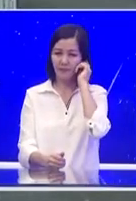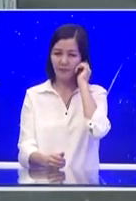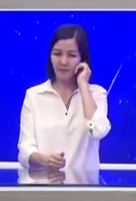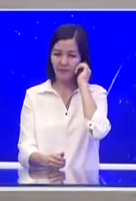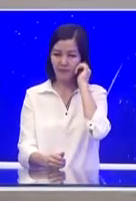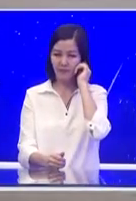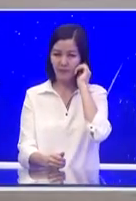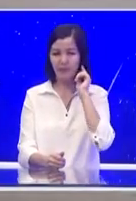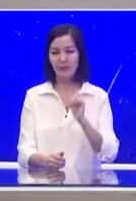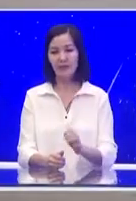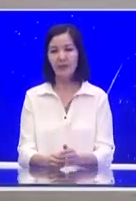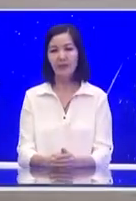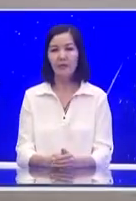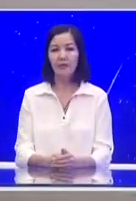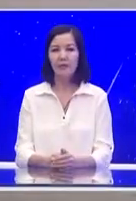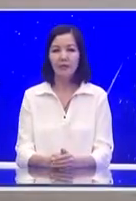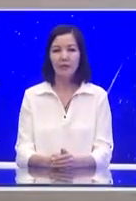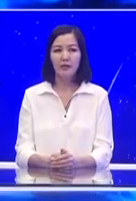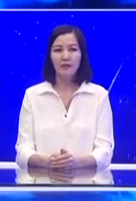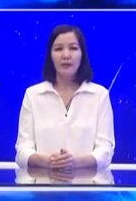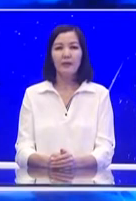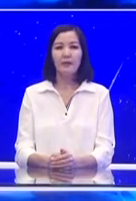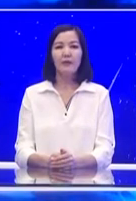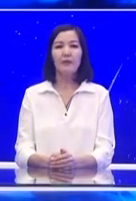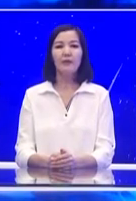телеканал ЖТСУ из Уйгурского района.